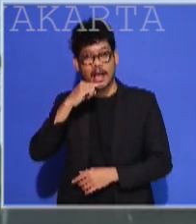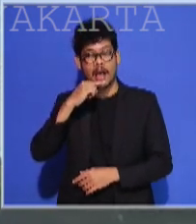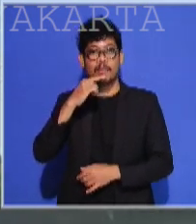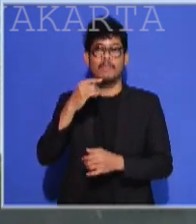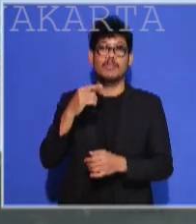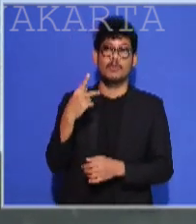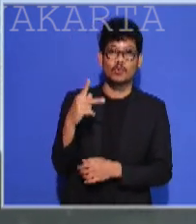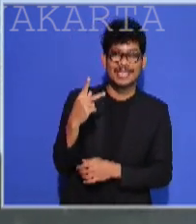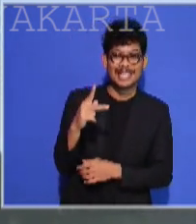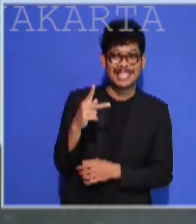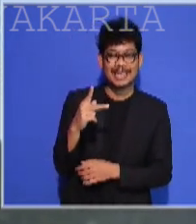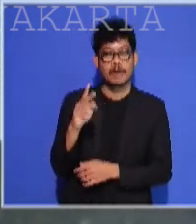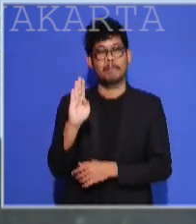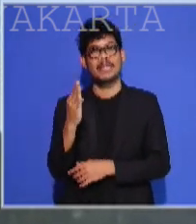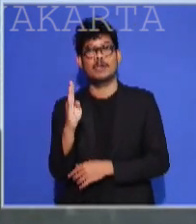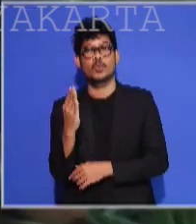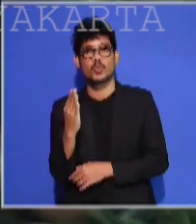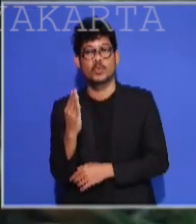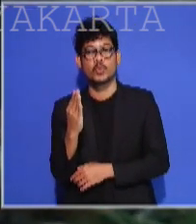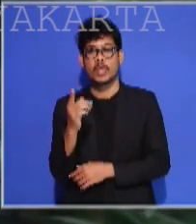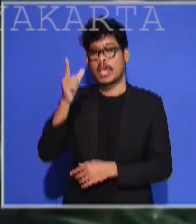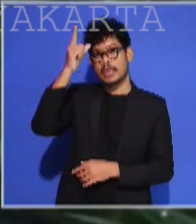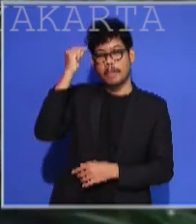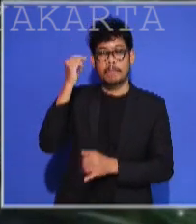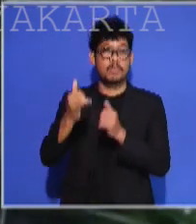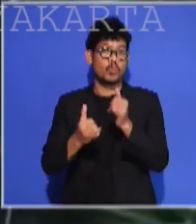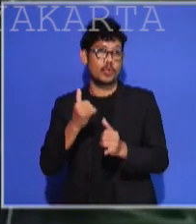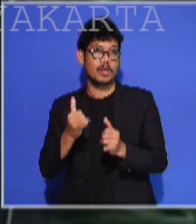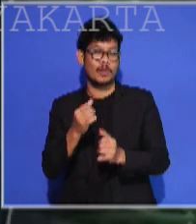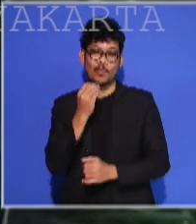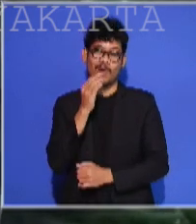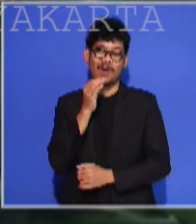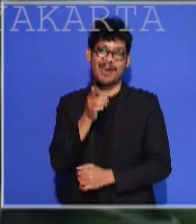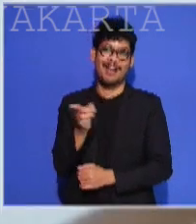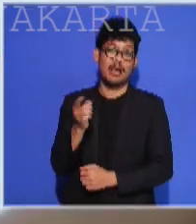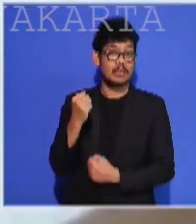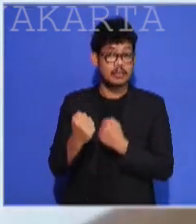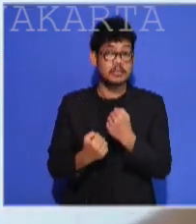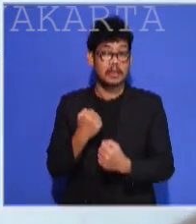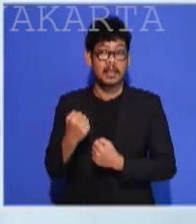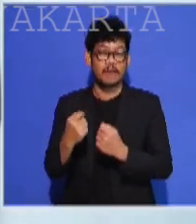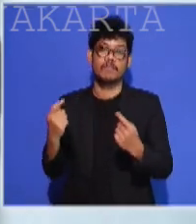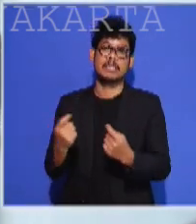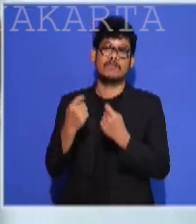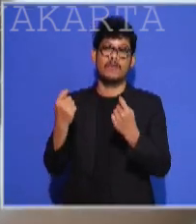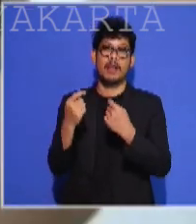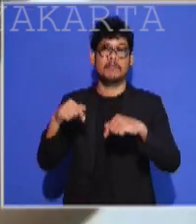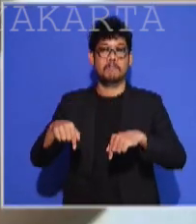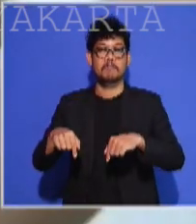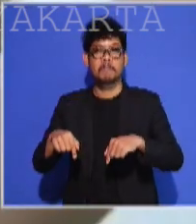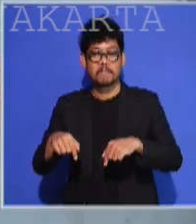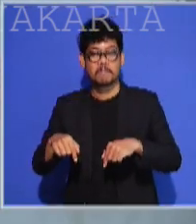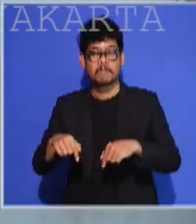kuning biru hitam putih kegiatan festival Pramuka jja tahun 2024 ini